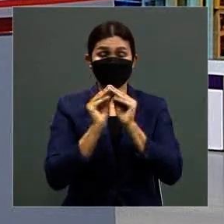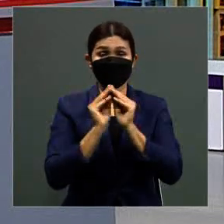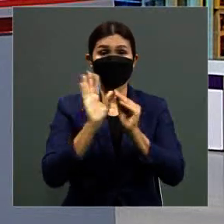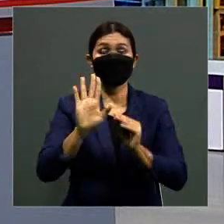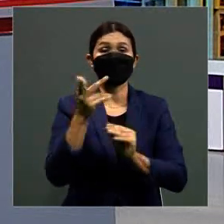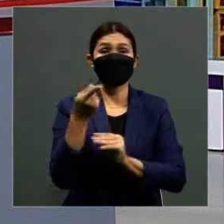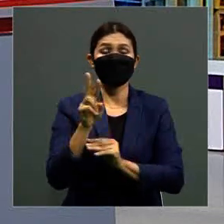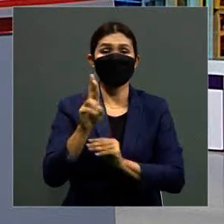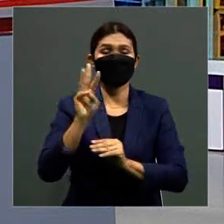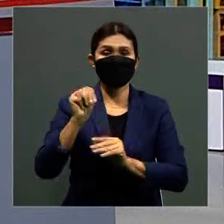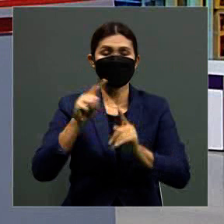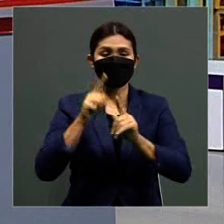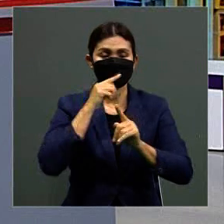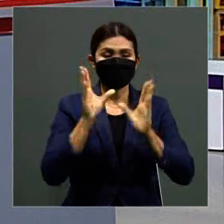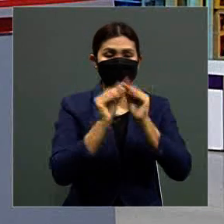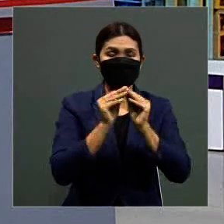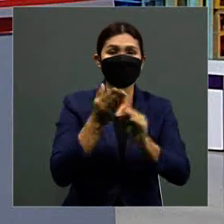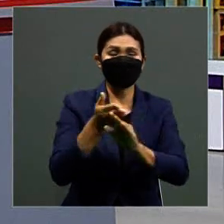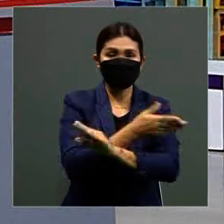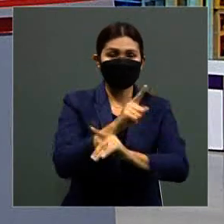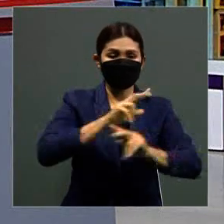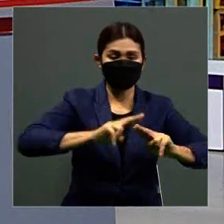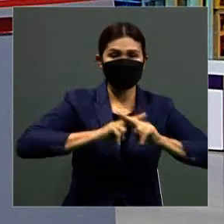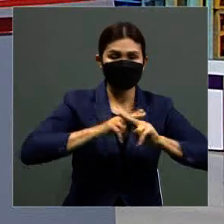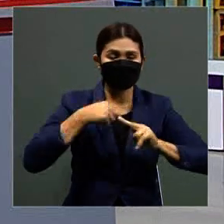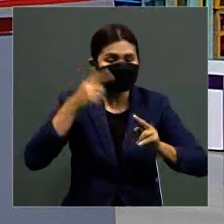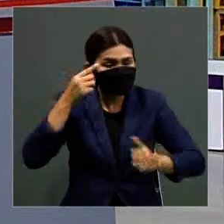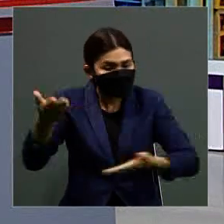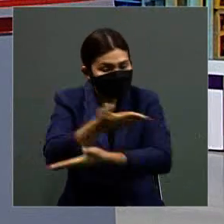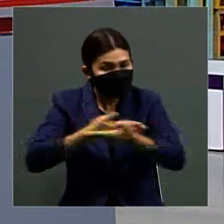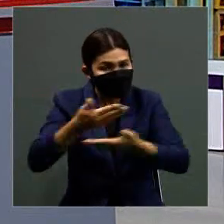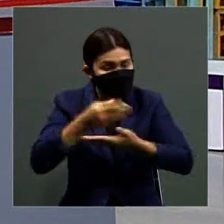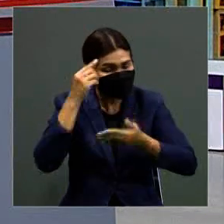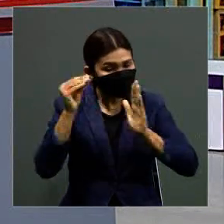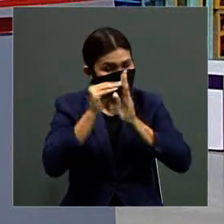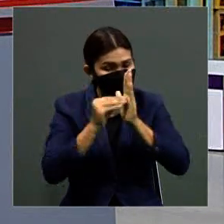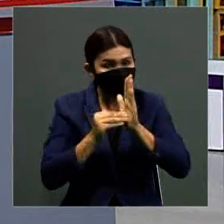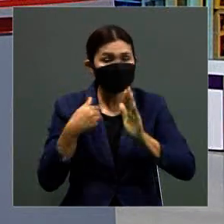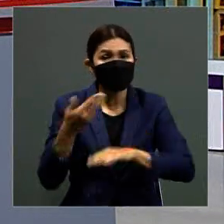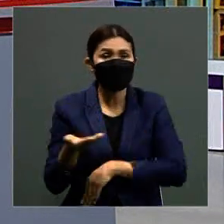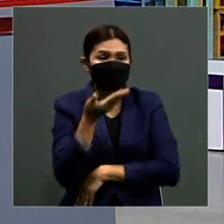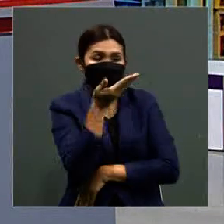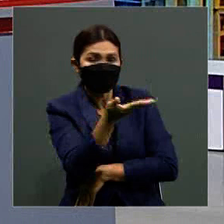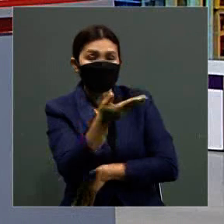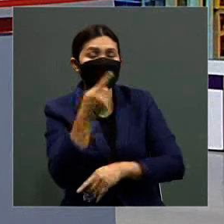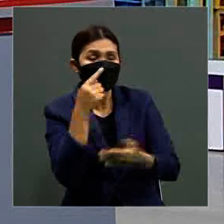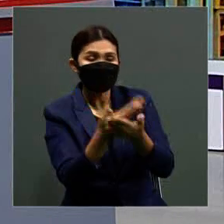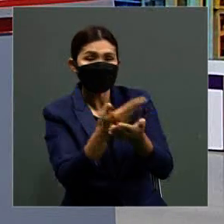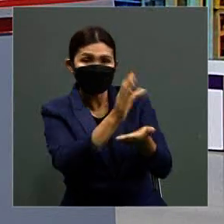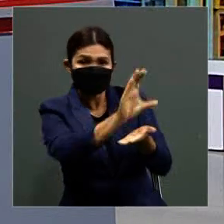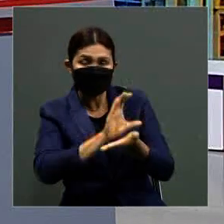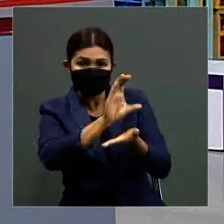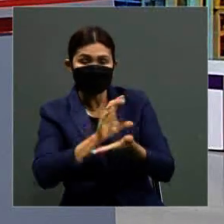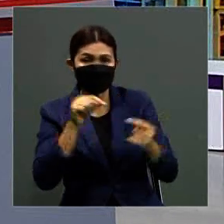มีการประชุมนอกรอบกับภาคเอกชนนะครับเพื่อมีการจัดทำข้อเสนอเพื่อขอรับงบประมาณจากครมสัญจรจังหวัดระนอง